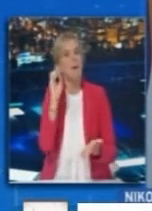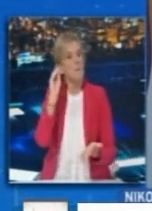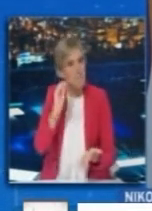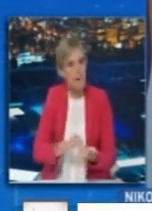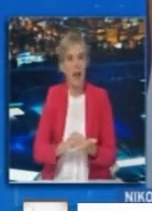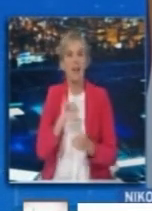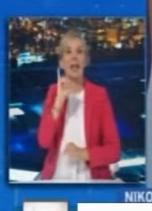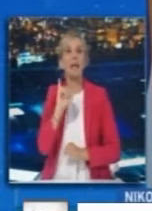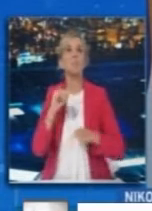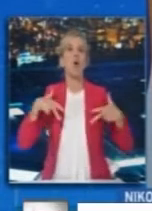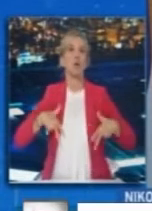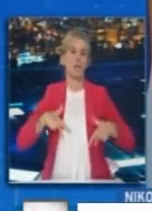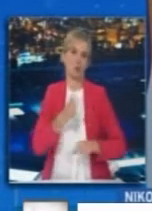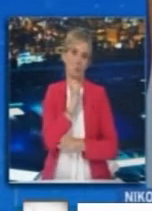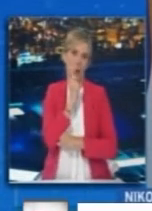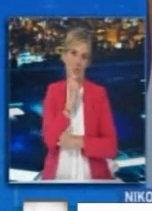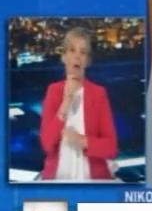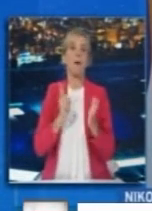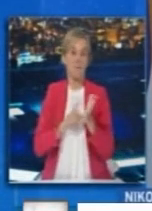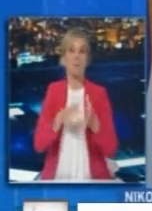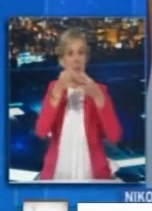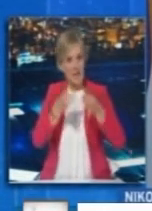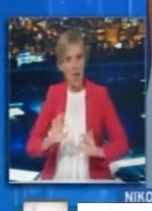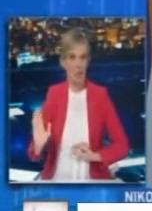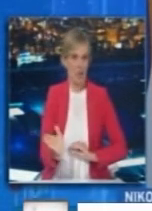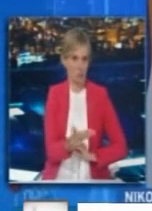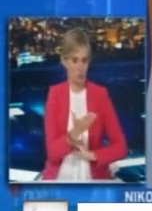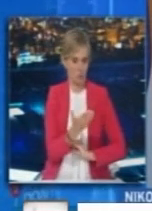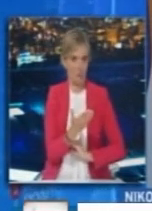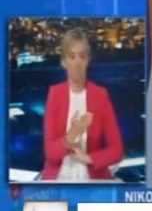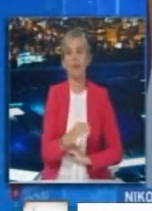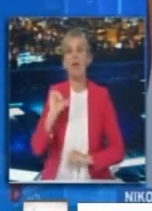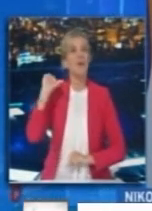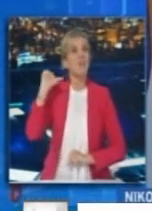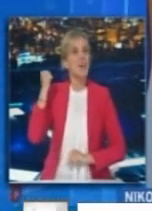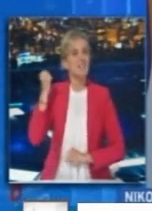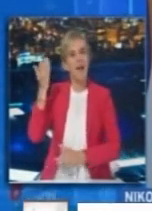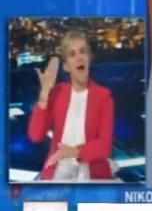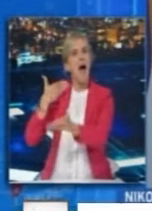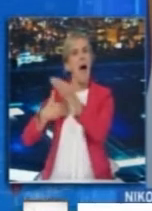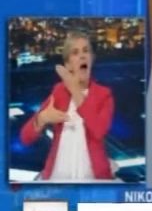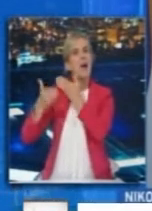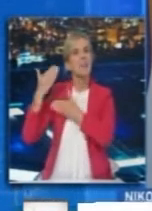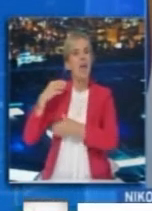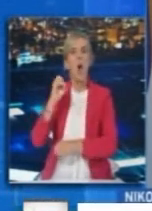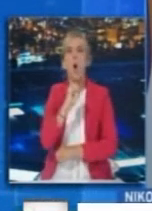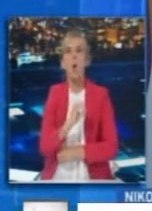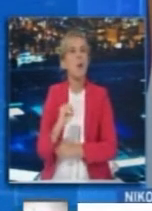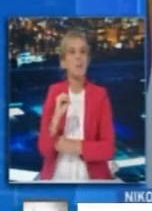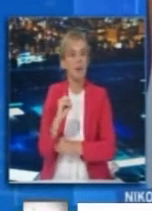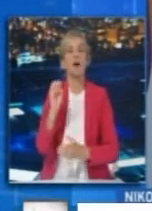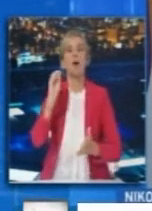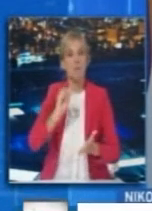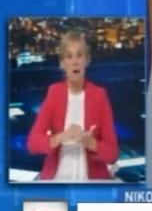ξανά. Η πυρκαγιά που εκδηλώθηκε χθες στην αρχαία Ολυμπία παρουσιάζει βελτιωμένη εικόνα, αλλά οι αναζωπηρώσεις είναι πολλές και